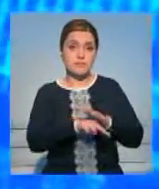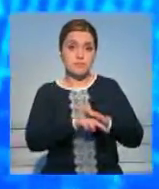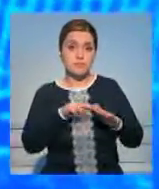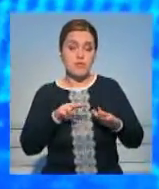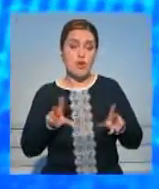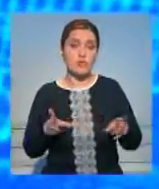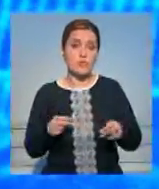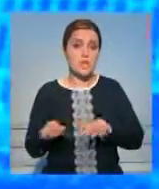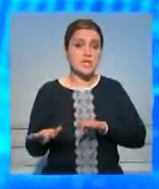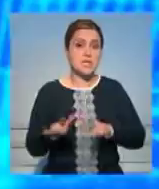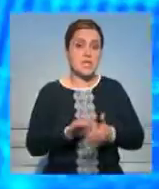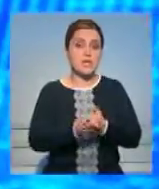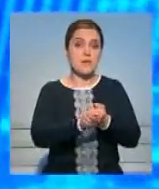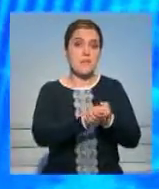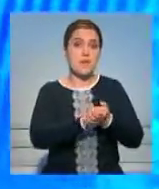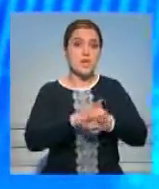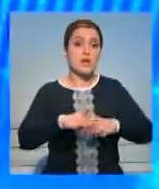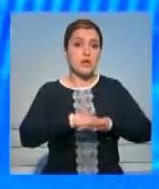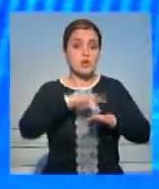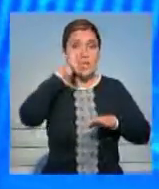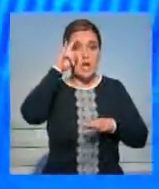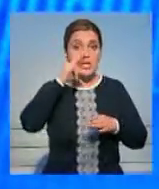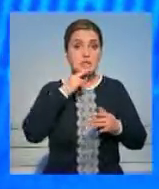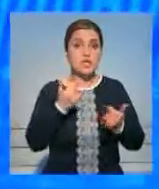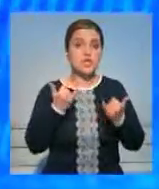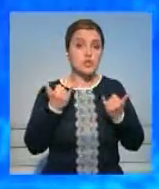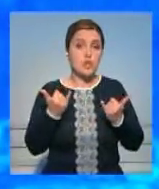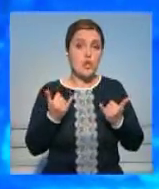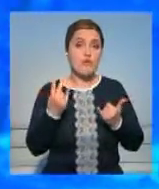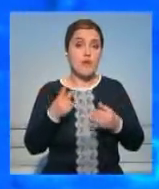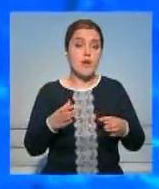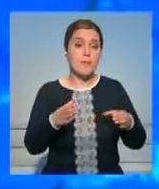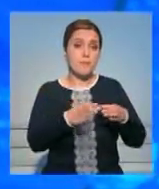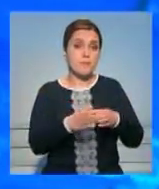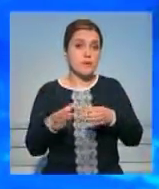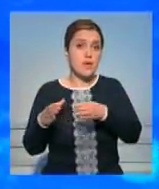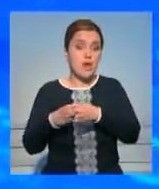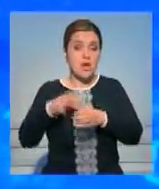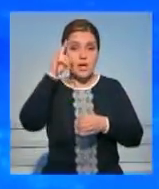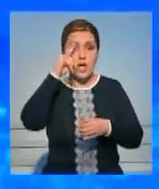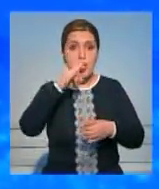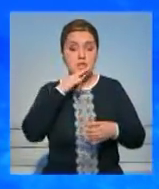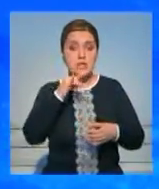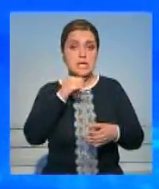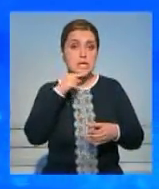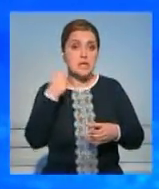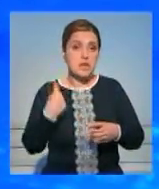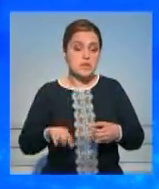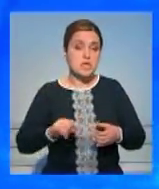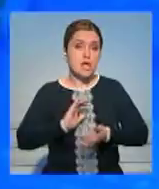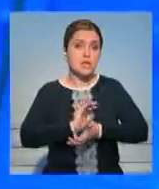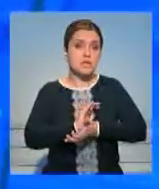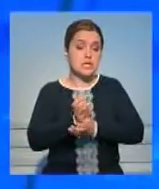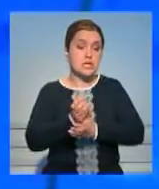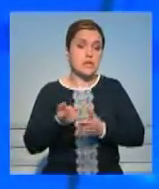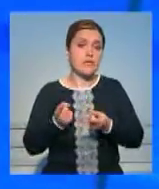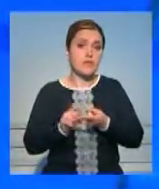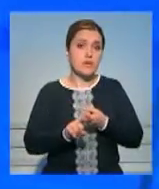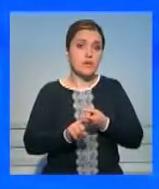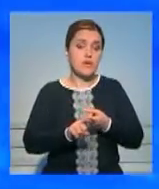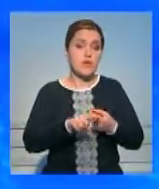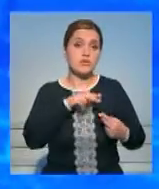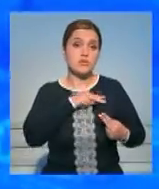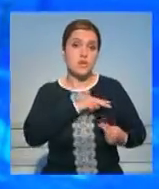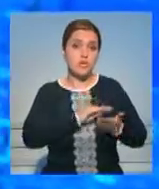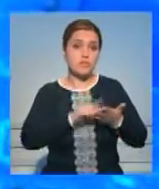– успешная деятельность Ассамблеи народа Казахстана. Сегодня между двумя объединениями налажено тесное и эффективное сотрудничество. Подробности у